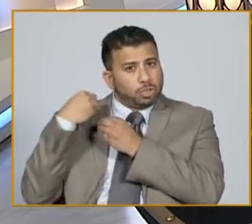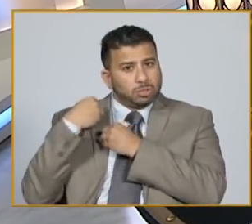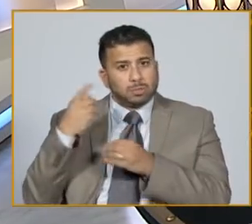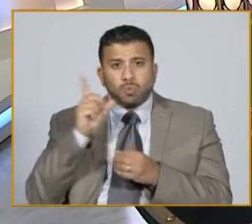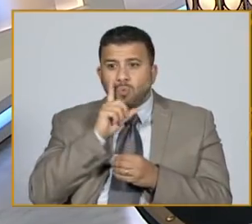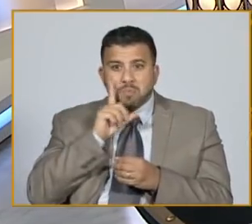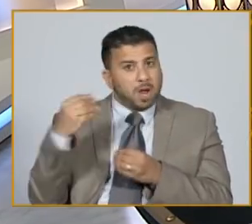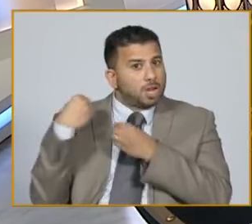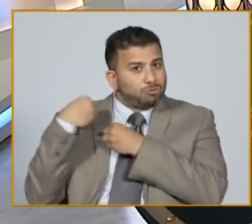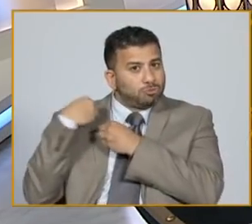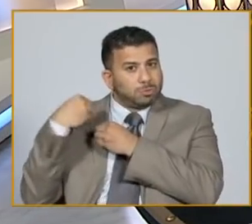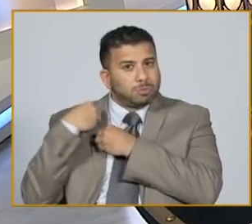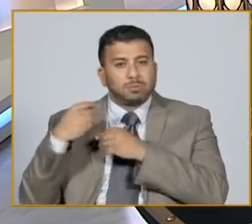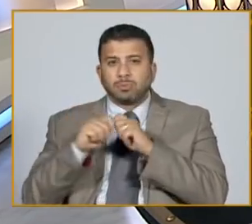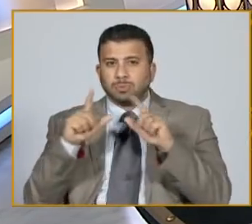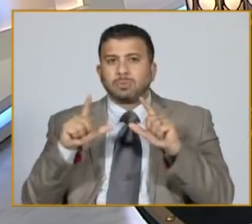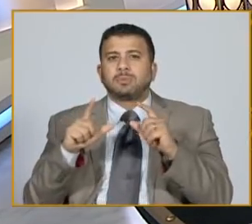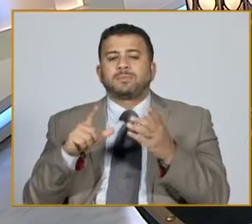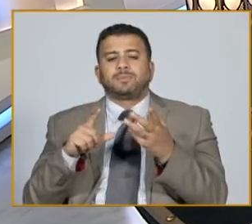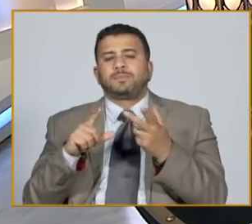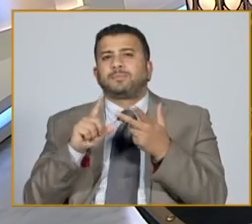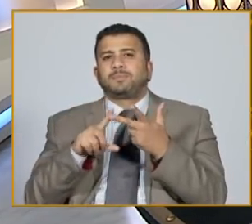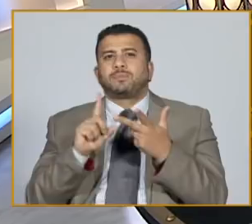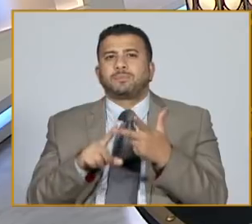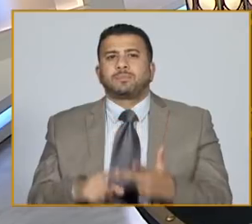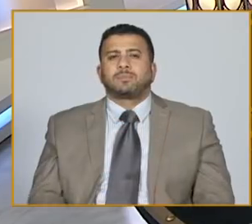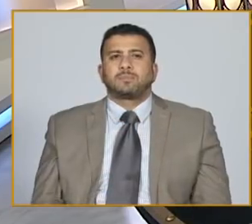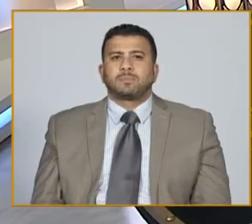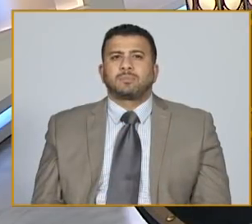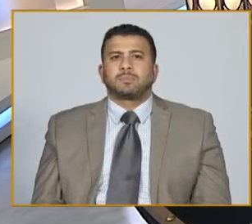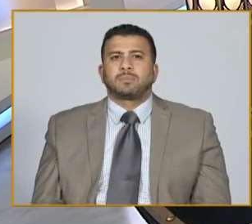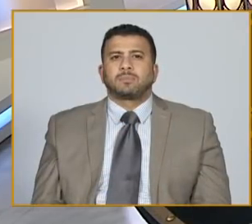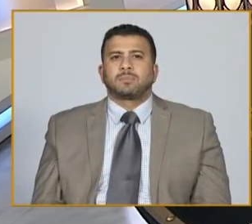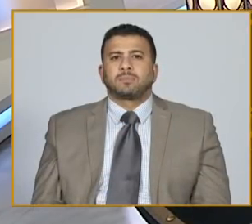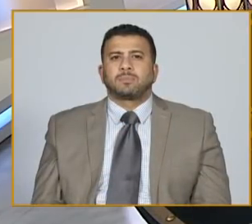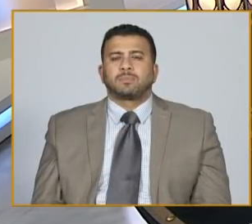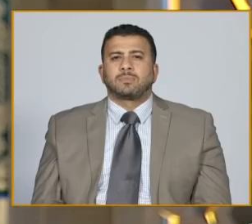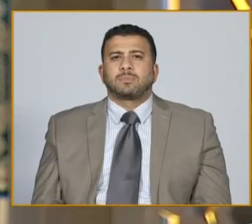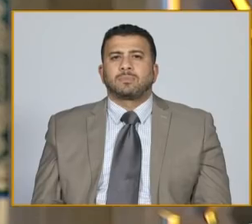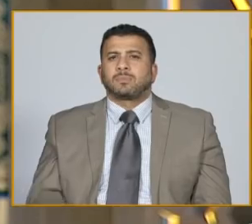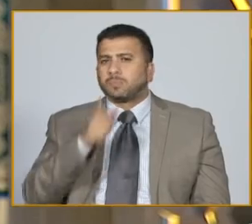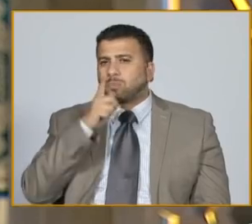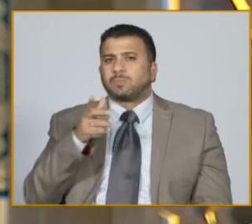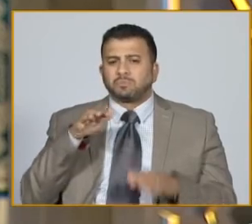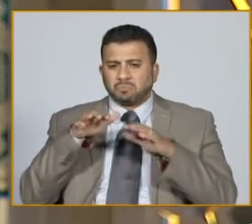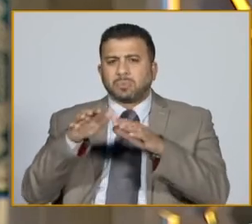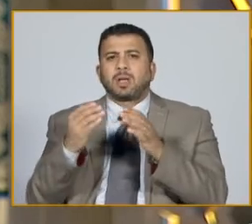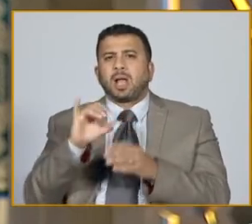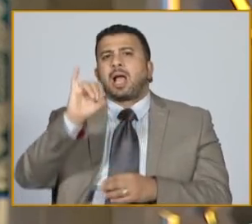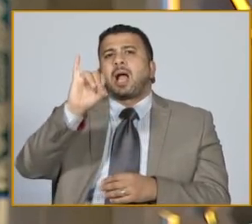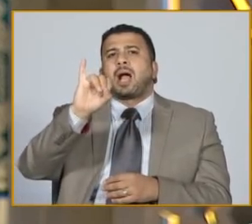هنايا الحمام؟ احنا نقولوا حمام هو دوش كبير، ايوي مجموعة النساء يدخلوا فيه